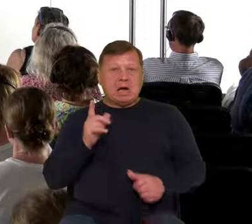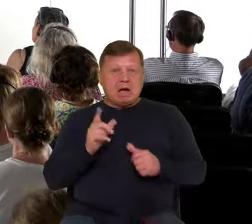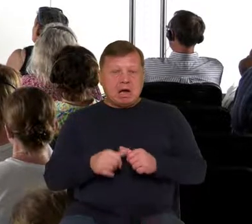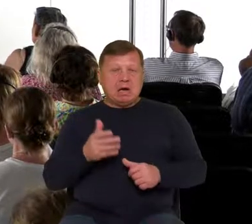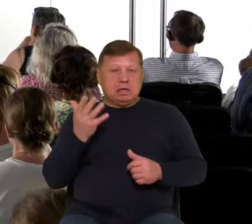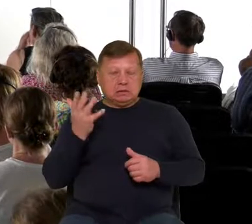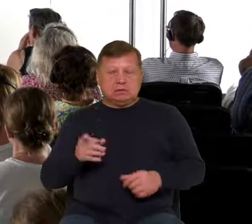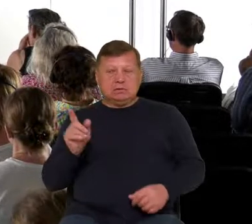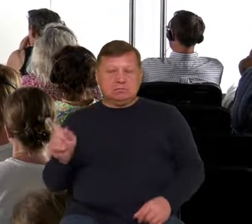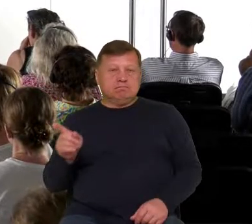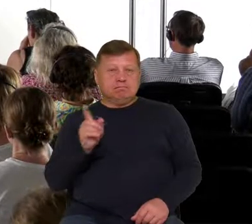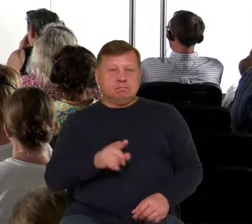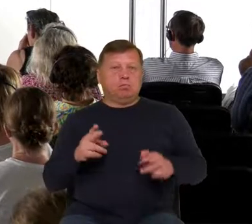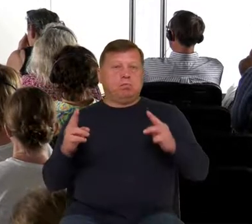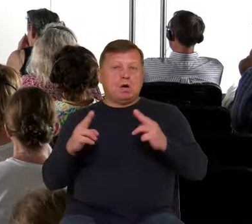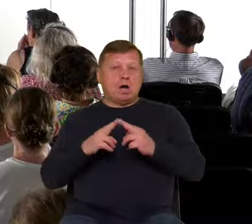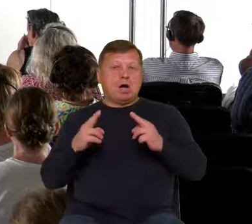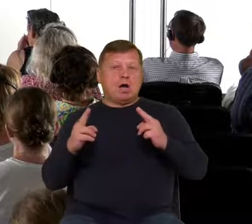chcą dialogu, co